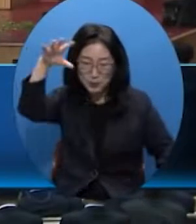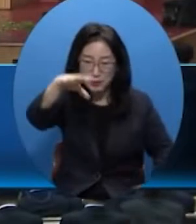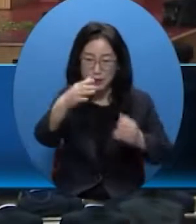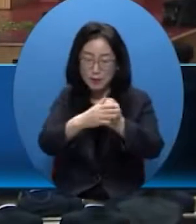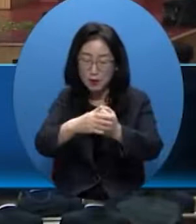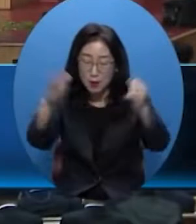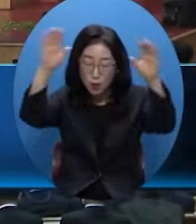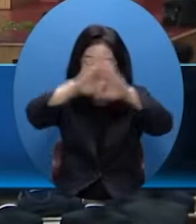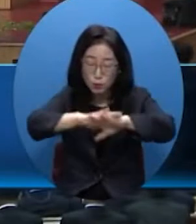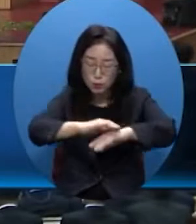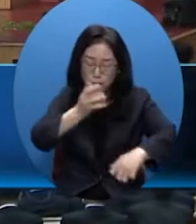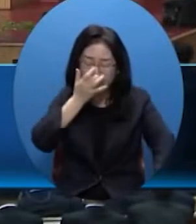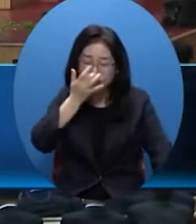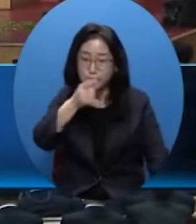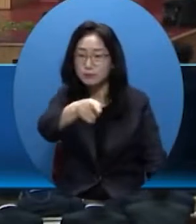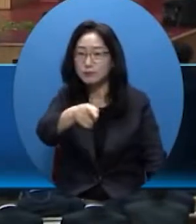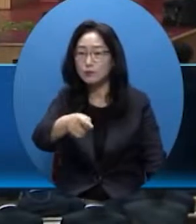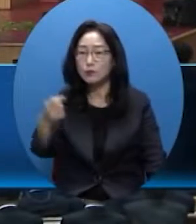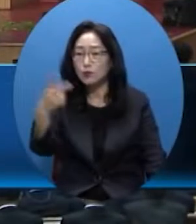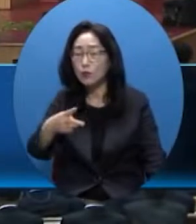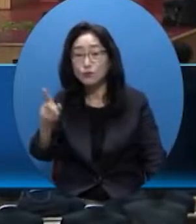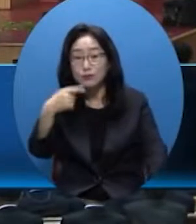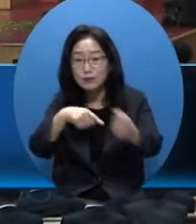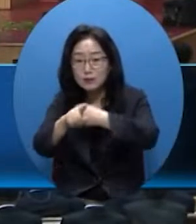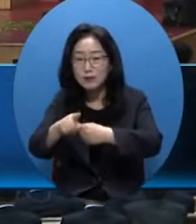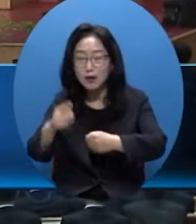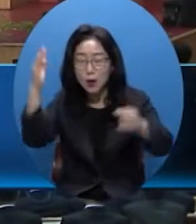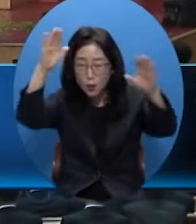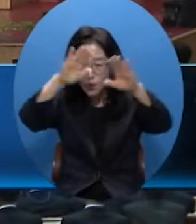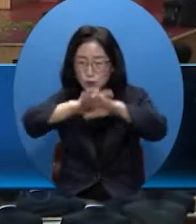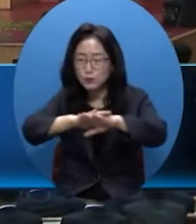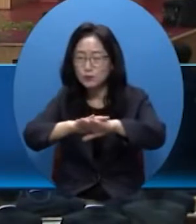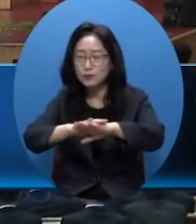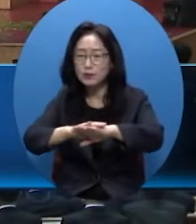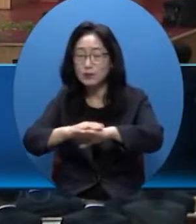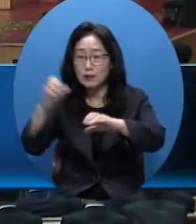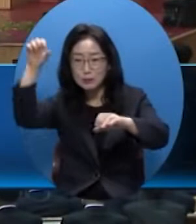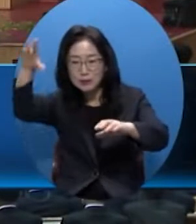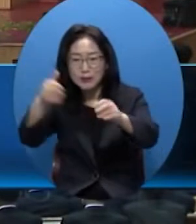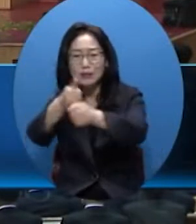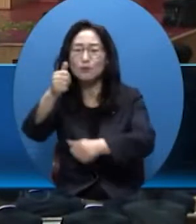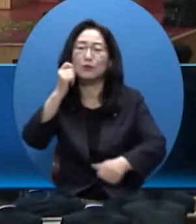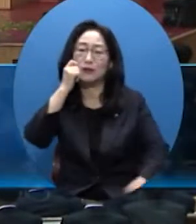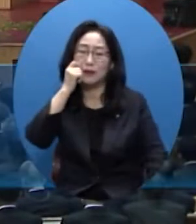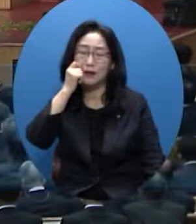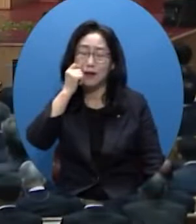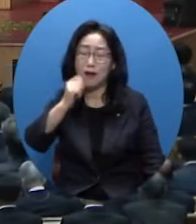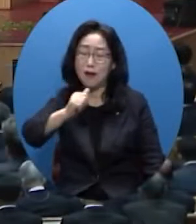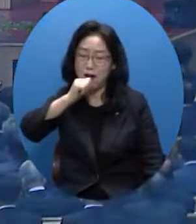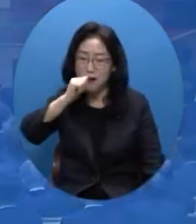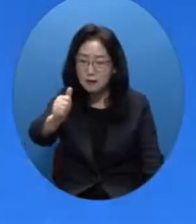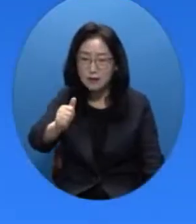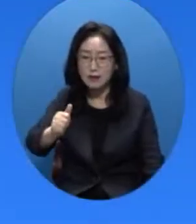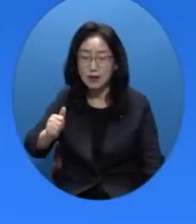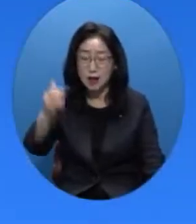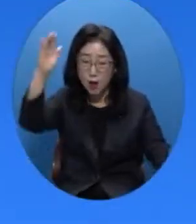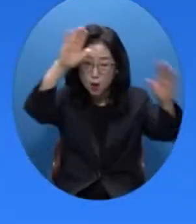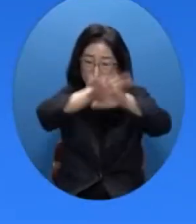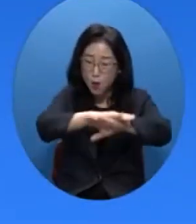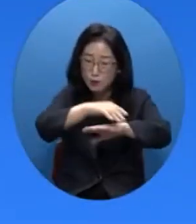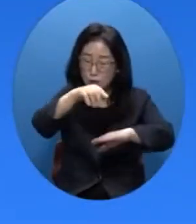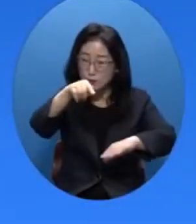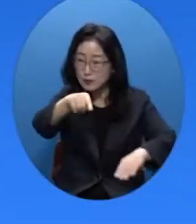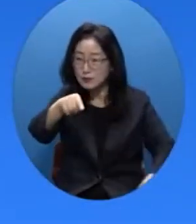깨닫지 못하더라 또 다른 번역에는 어둠이 이기지 못하니라 절대로 어둠에 빛을 이길 수